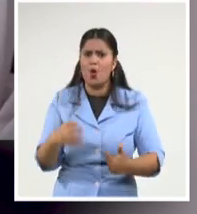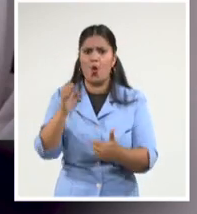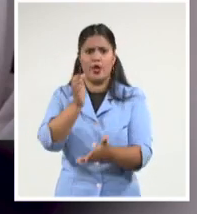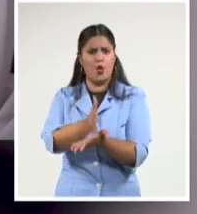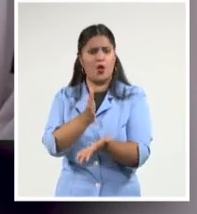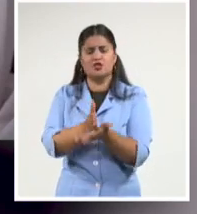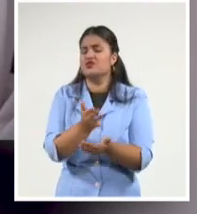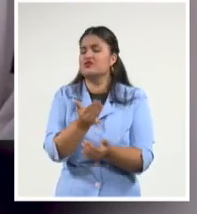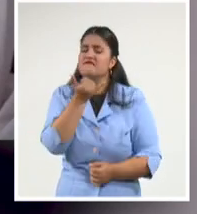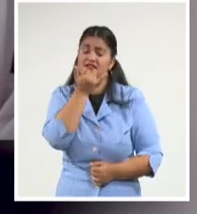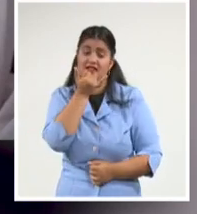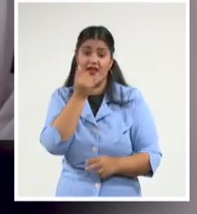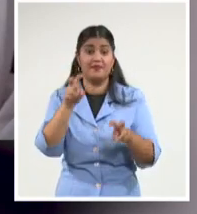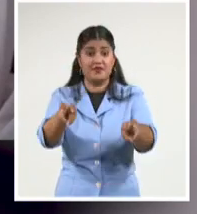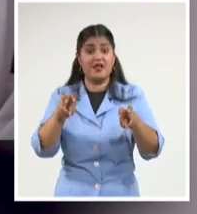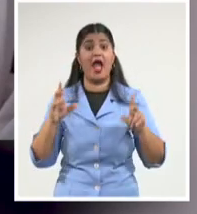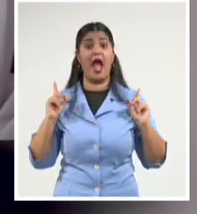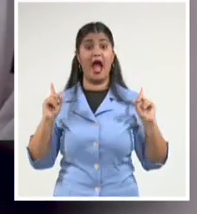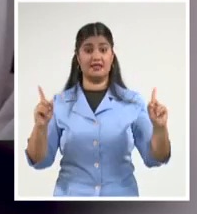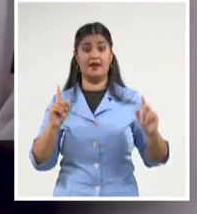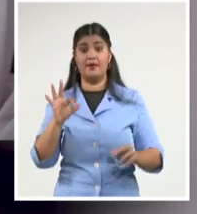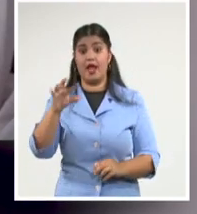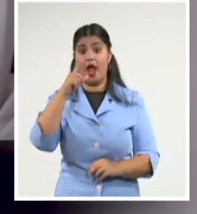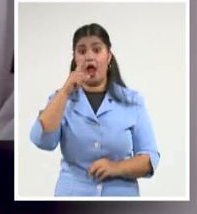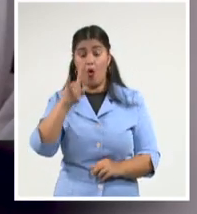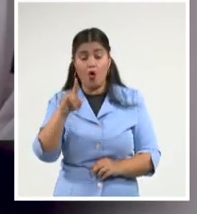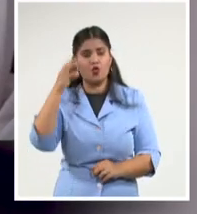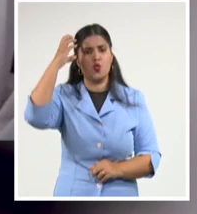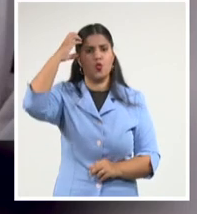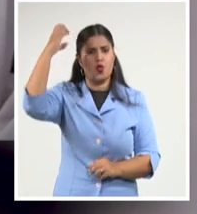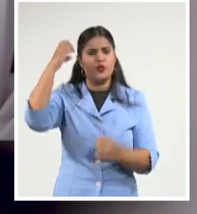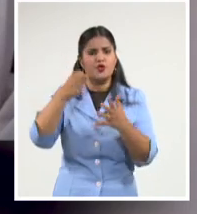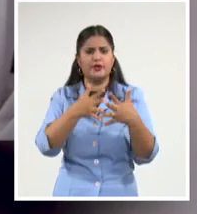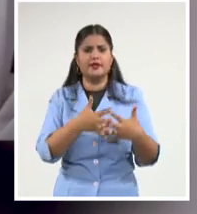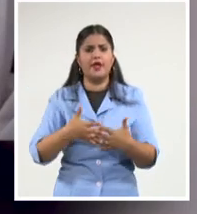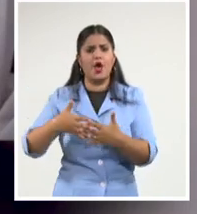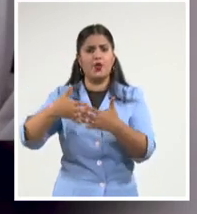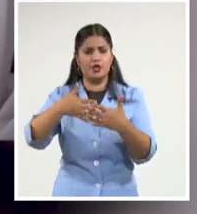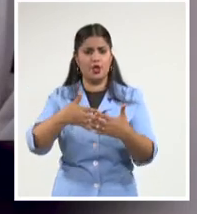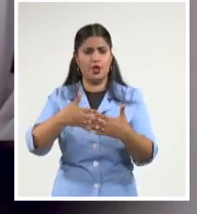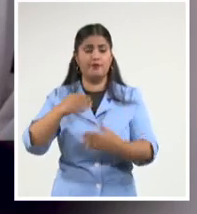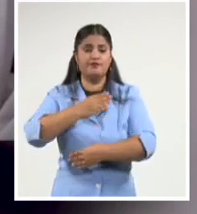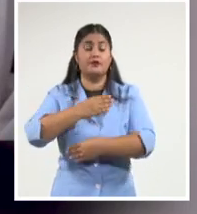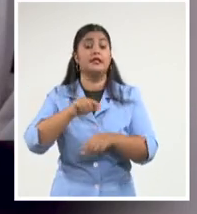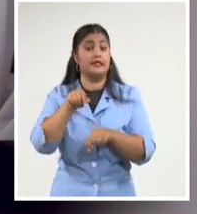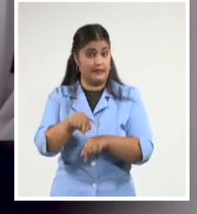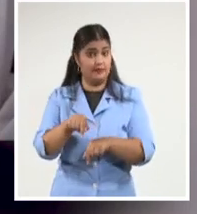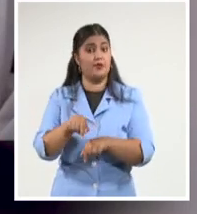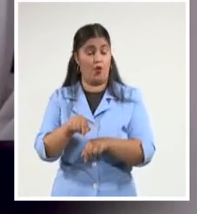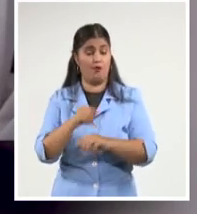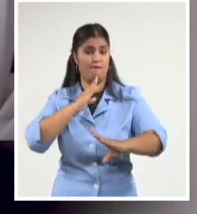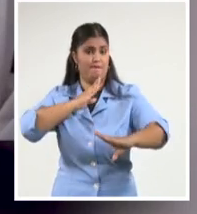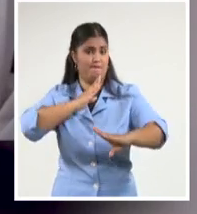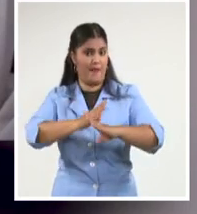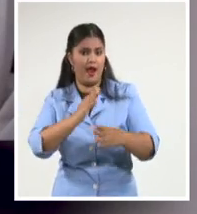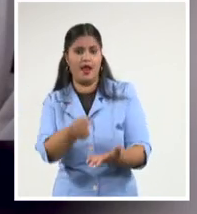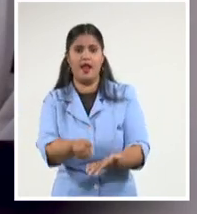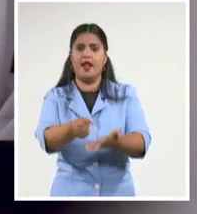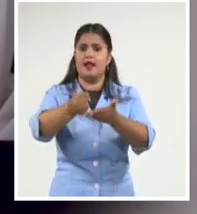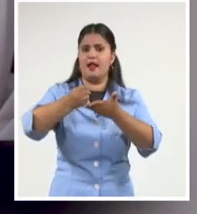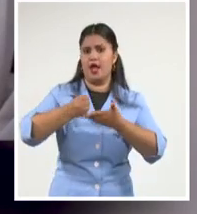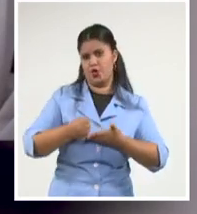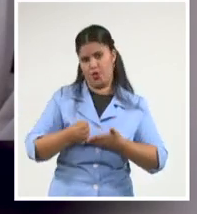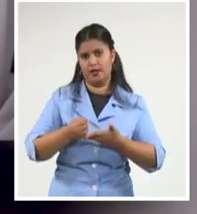ζητήσει επανειλημμένως από την Αμερικανική κυβέρνηση να αποσύρει αυτή την ανθρωπιστική αγχώνη που να σταματήσει τον άνισο οικονομικό